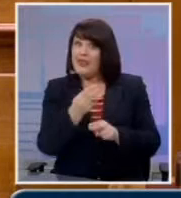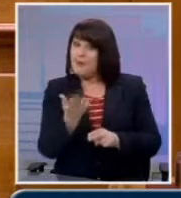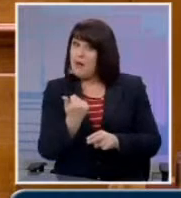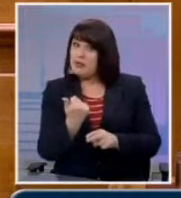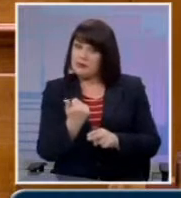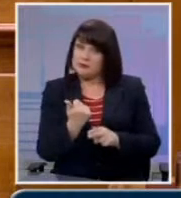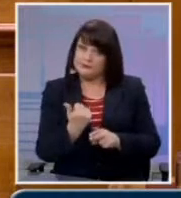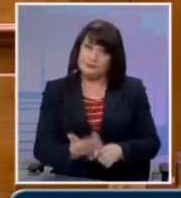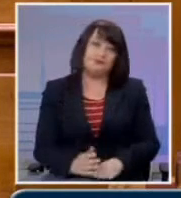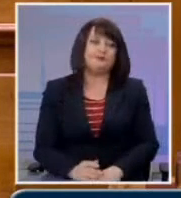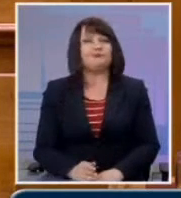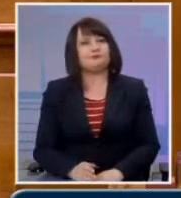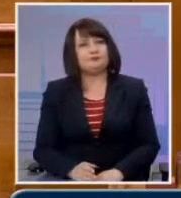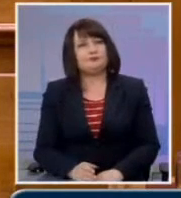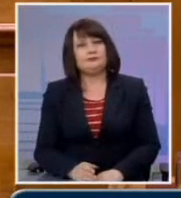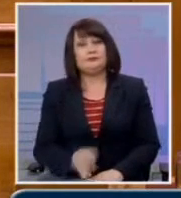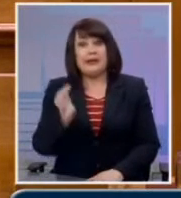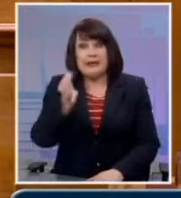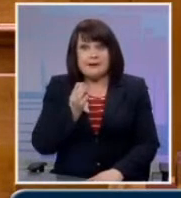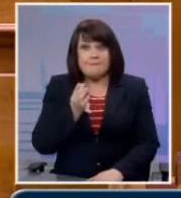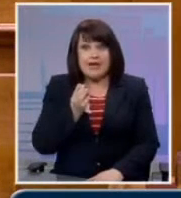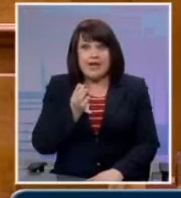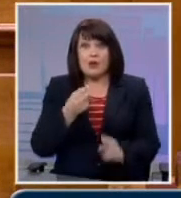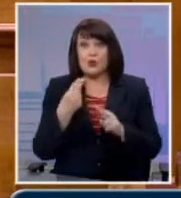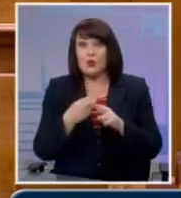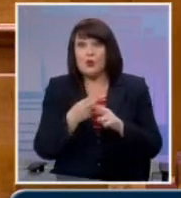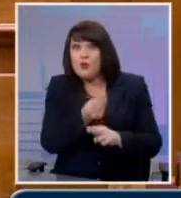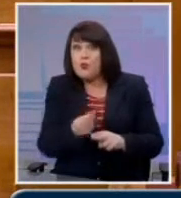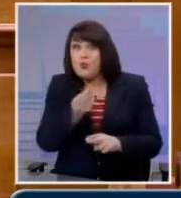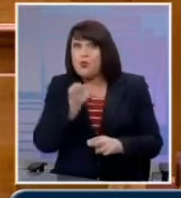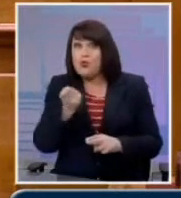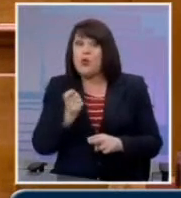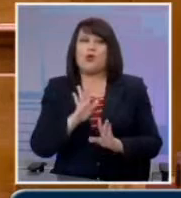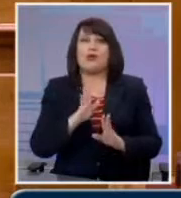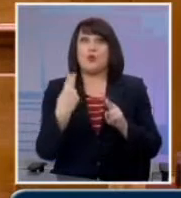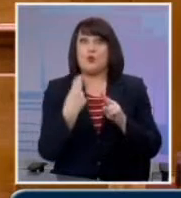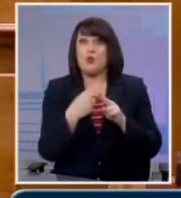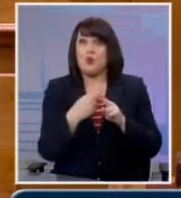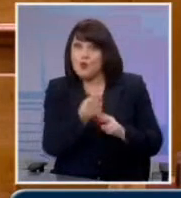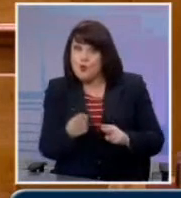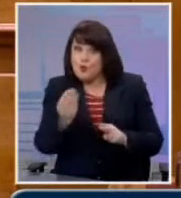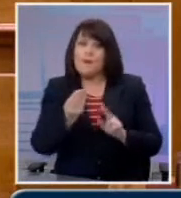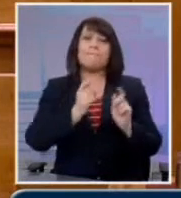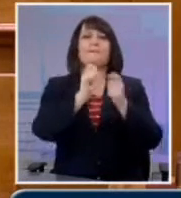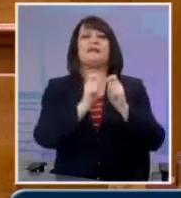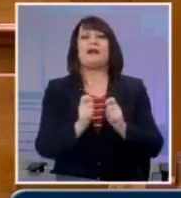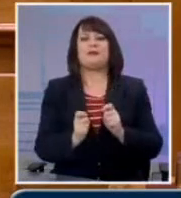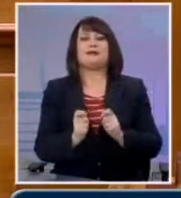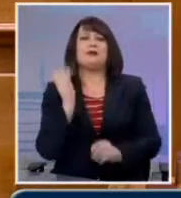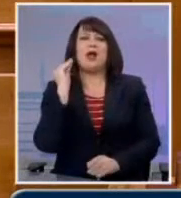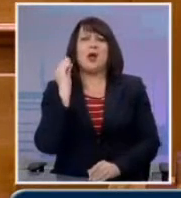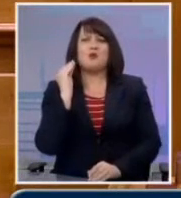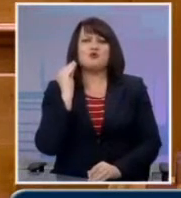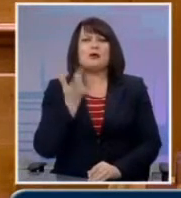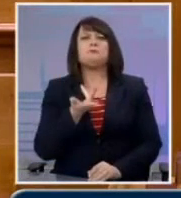χρέος δεν είναι το μείζον. Το μείζον είναι μεταρρυθμίσεις. Τον άκουσα να λέει